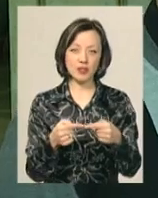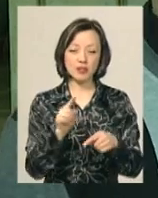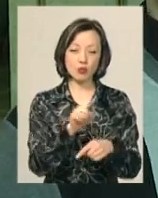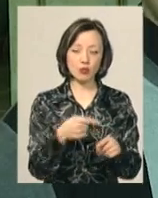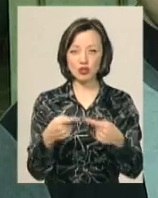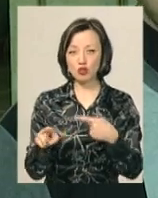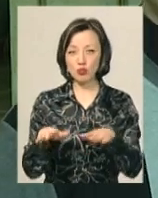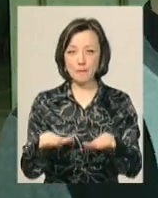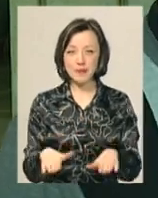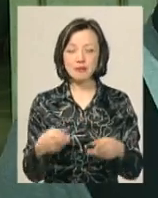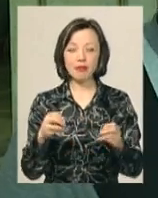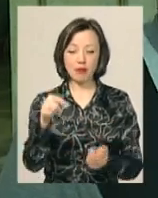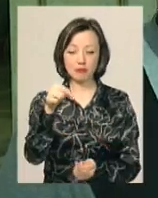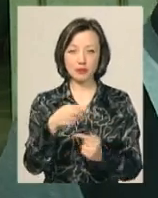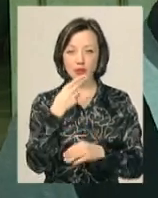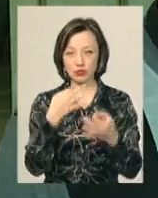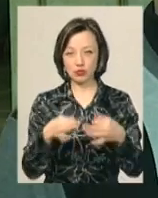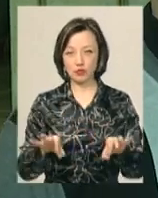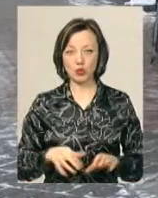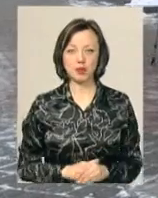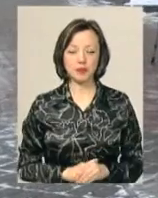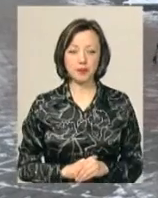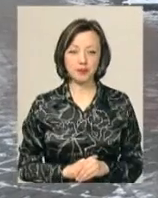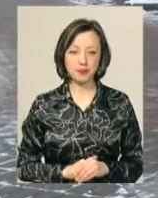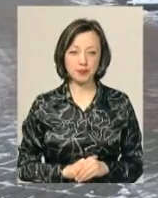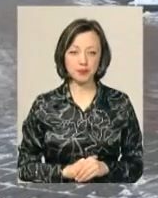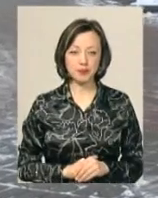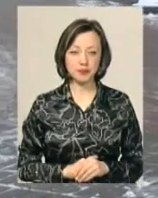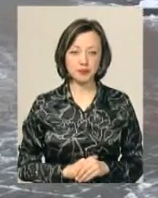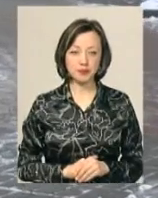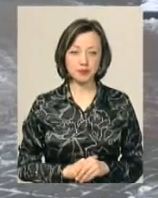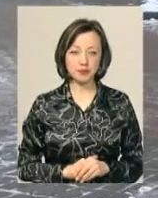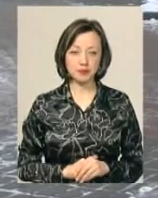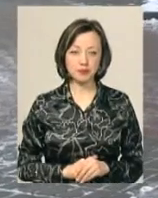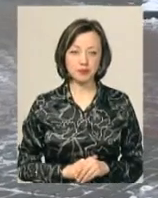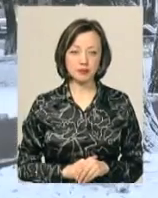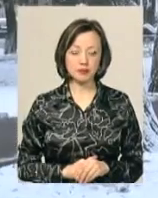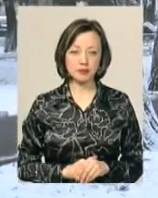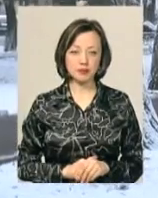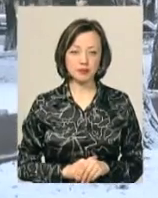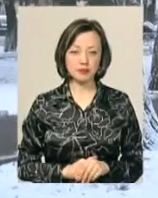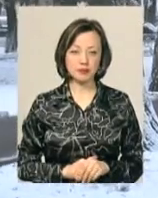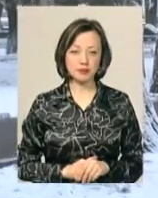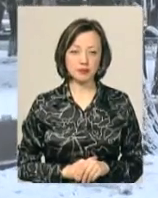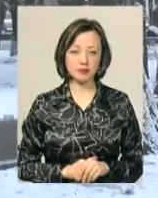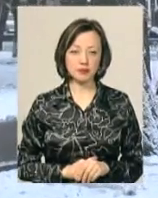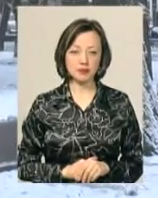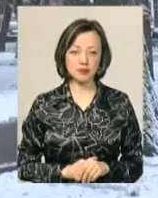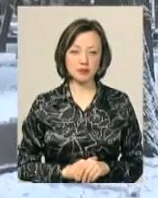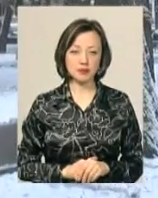тому чи в іншому місці дозволеного паління. Дарина Денисенко, Іван Мовчан, Володимир Паламар. Новини Поділля